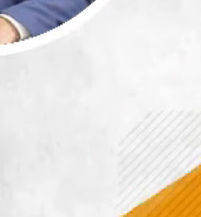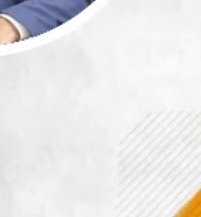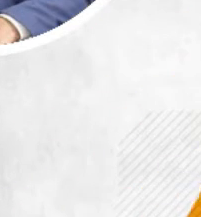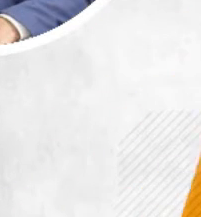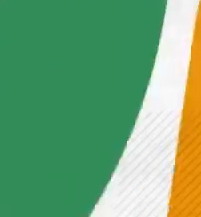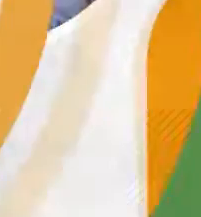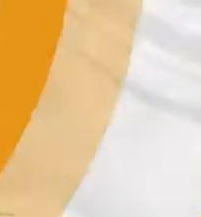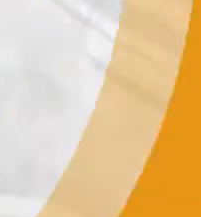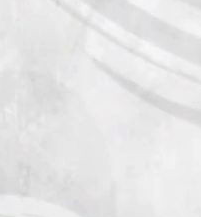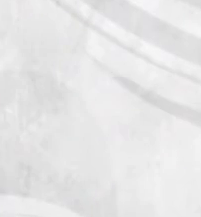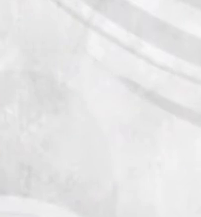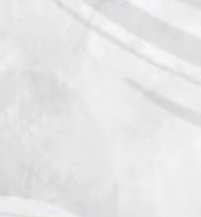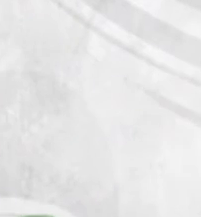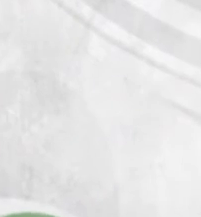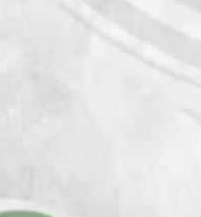yanıtlıyor